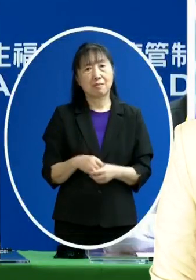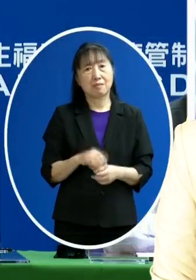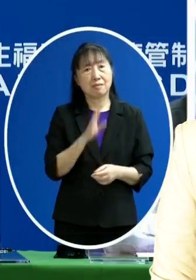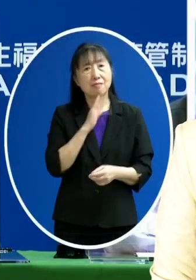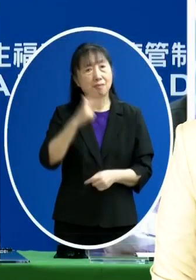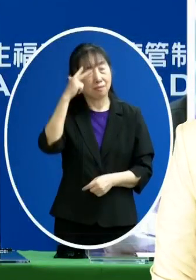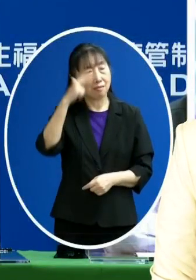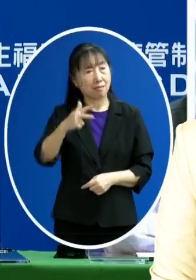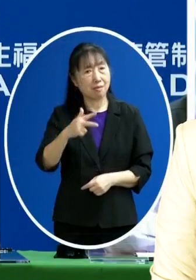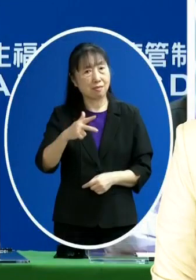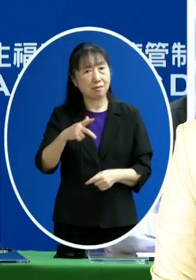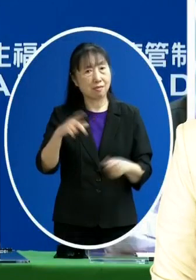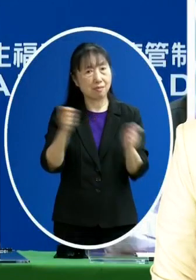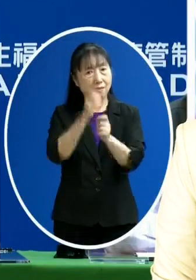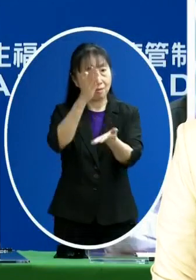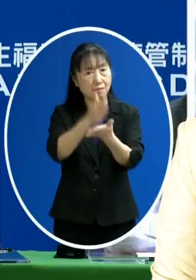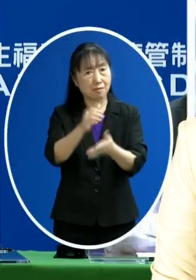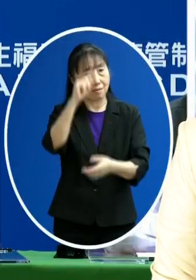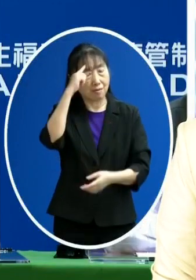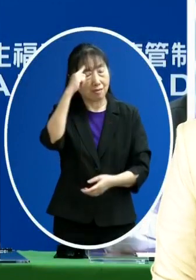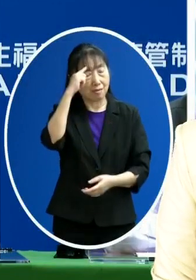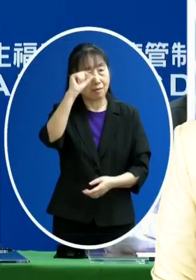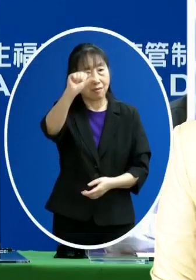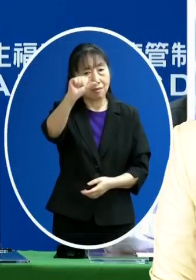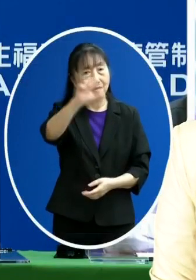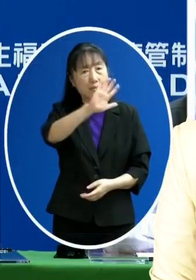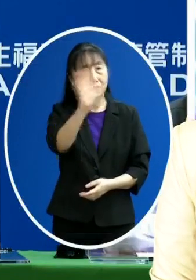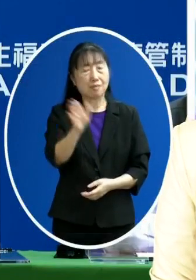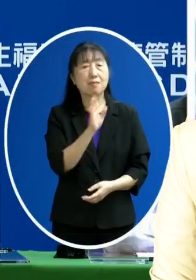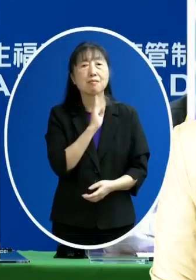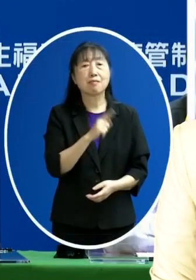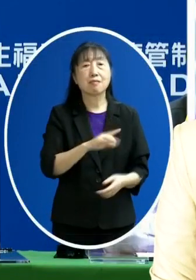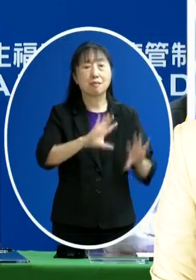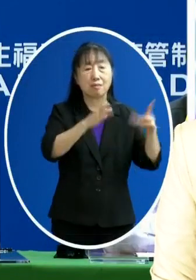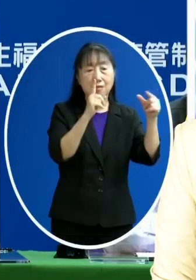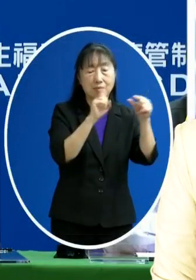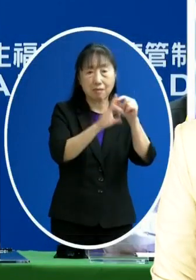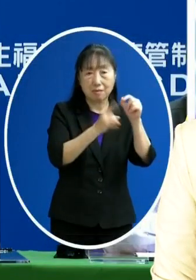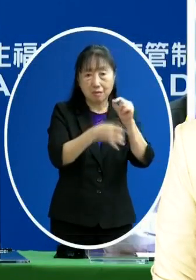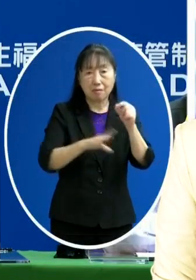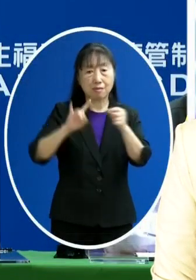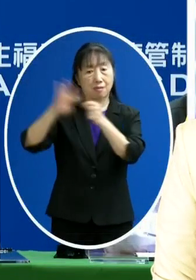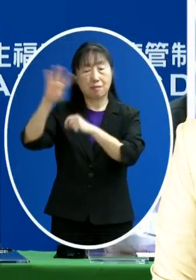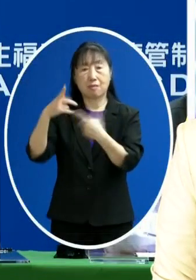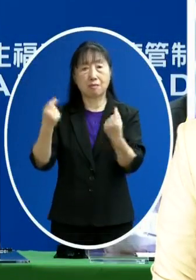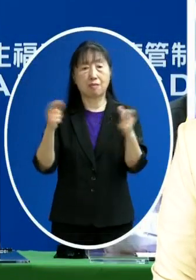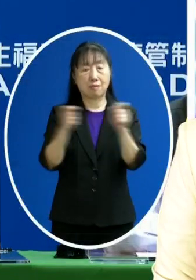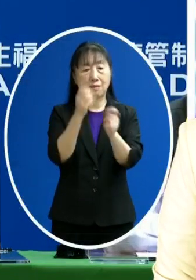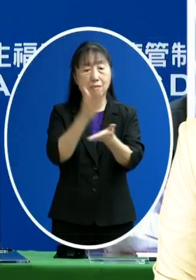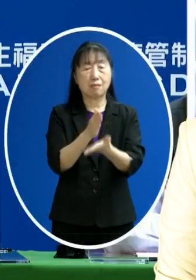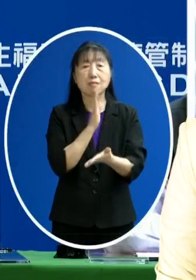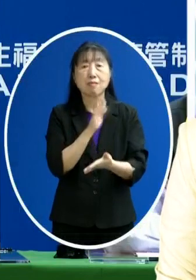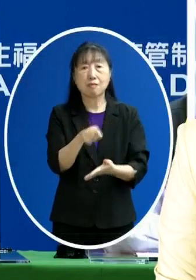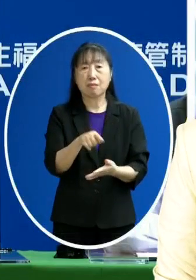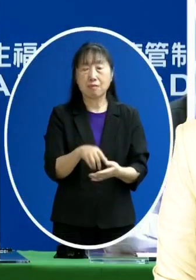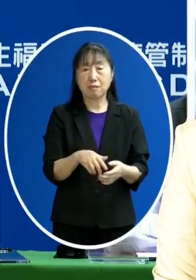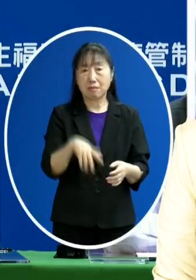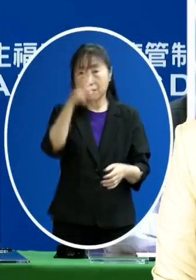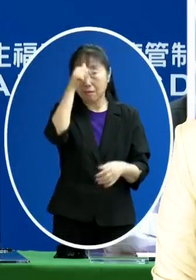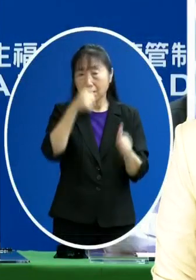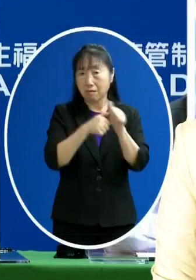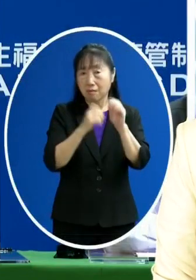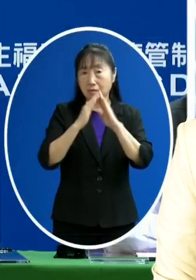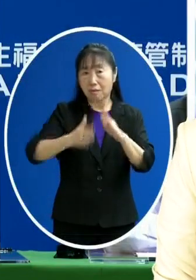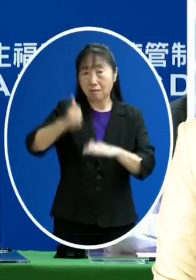破万的时间越来越接近。他说，如果按照现在整个确诊还有居隔的速度发展下去的话，到时候